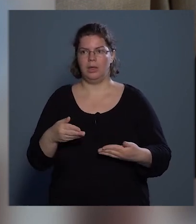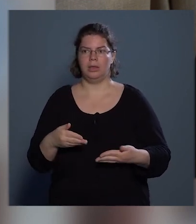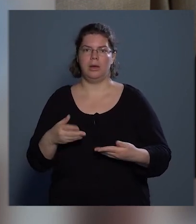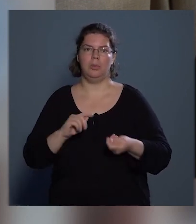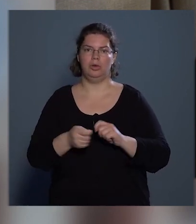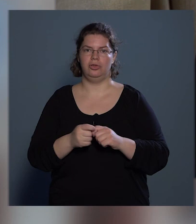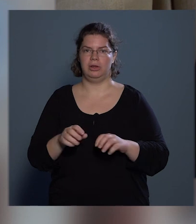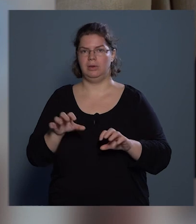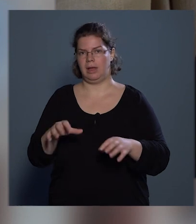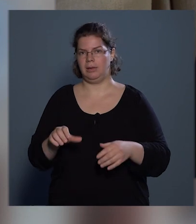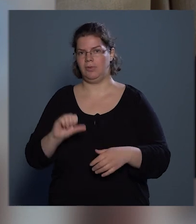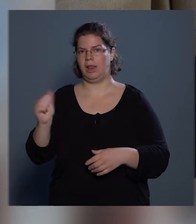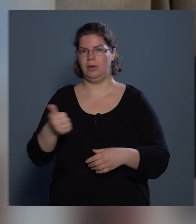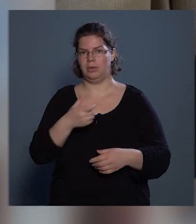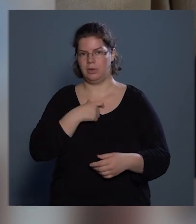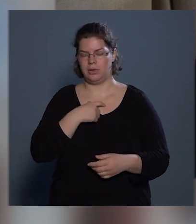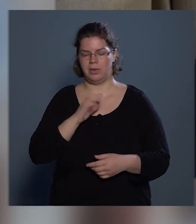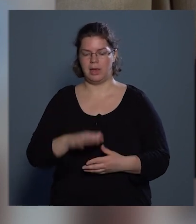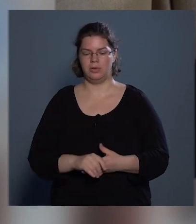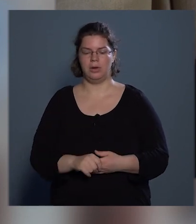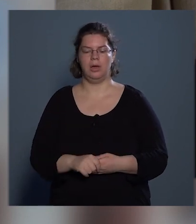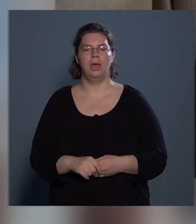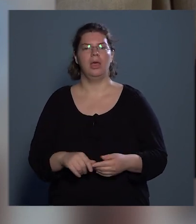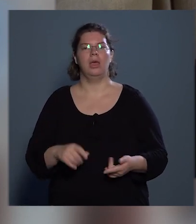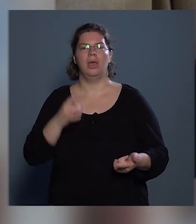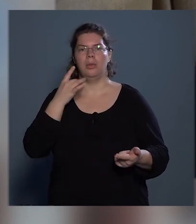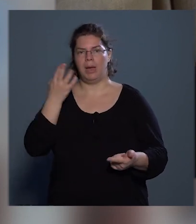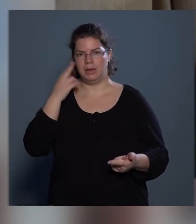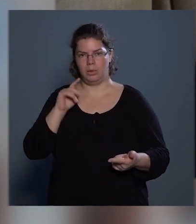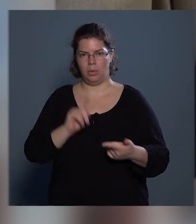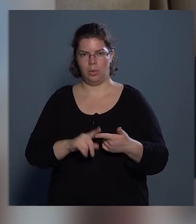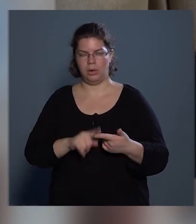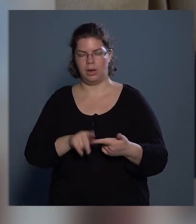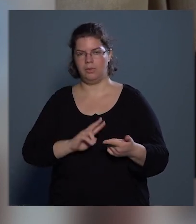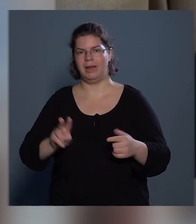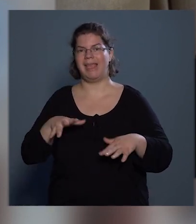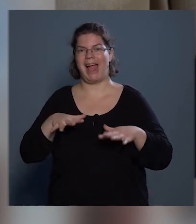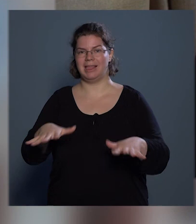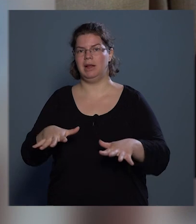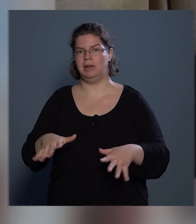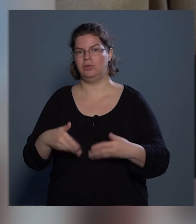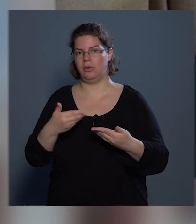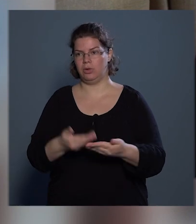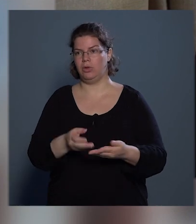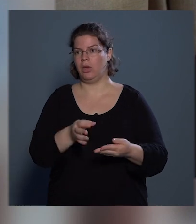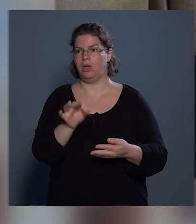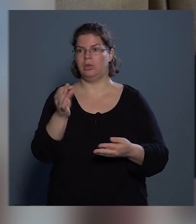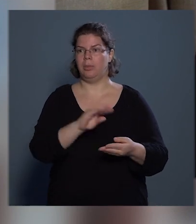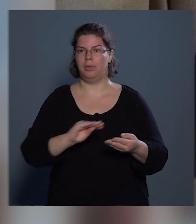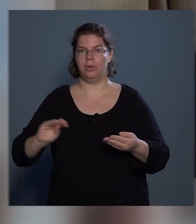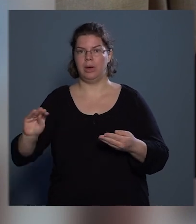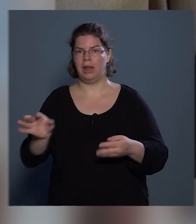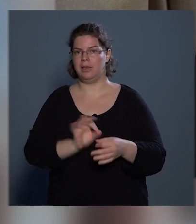először szavazásra. A Bánó úrnak egy általános javaslata volt, hogy napoljuk el az egész